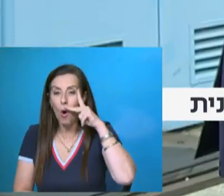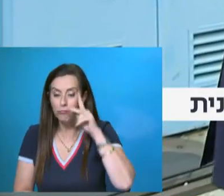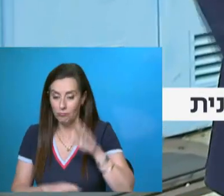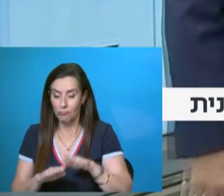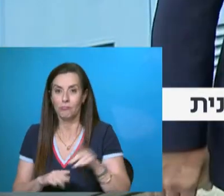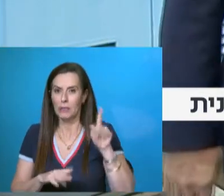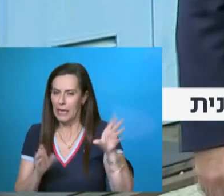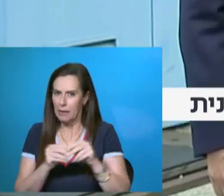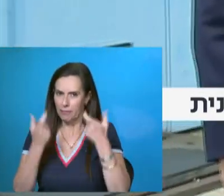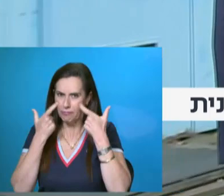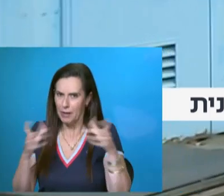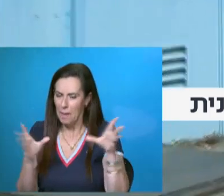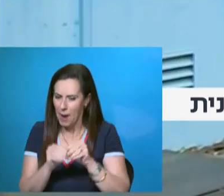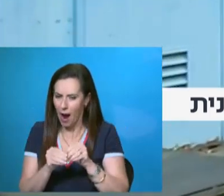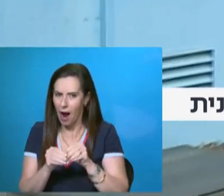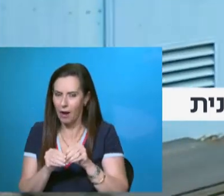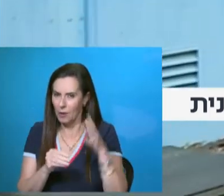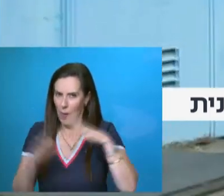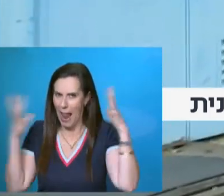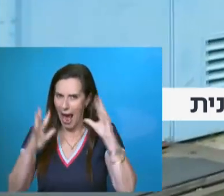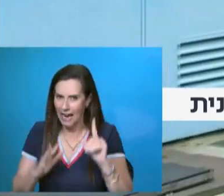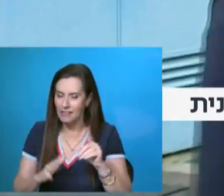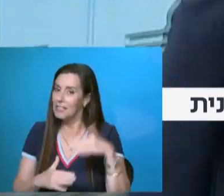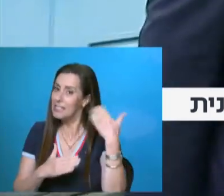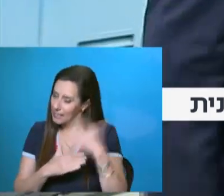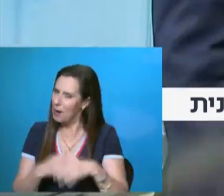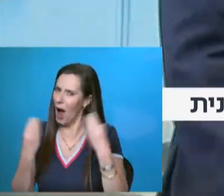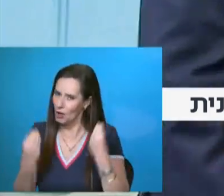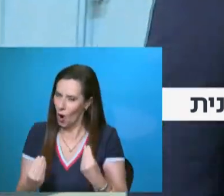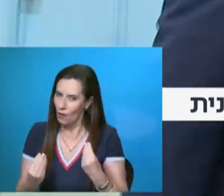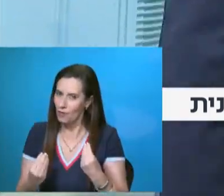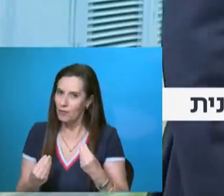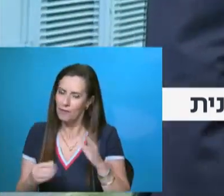השירות החשאי להיסטריה קלה. זה נגמר טוב וגם די מהר.